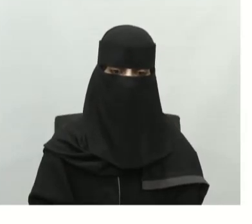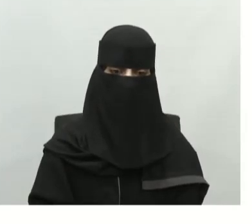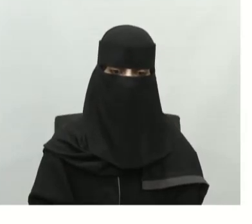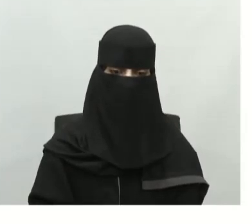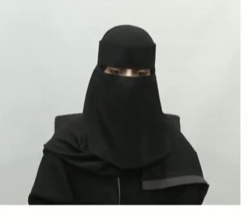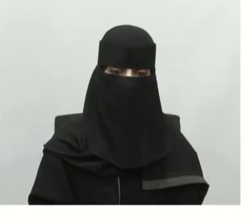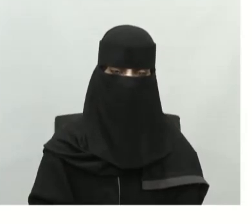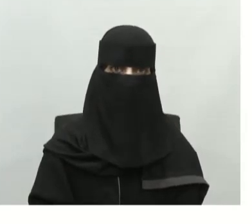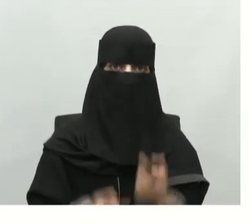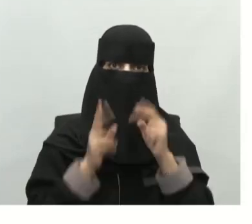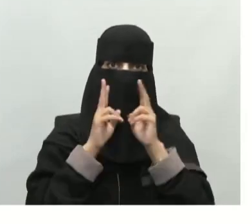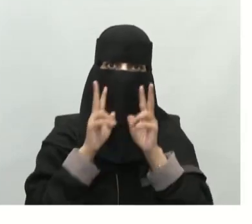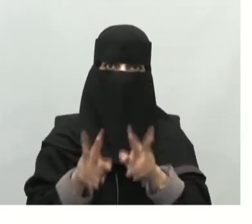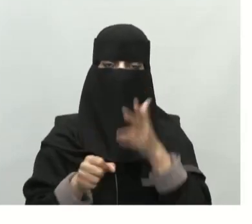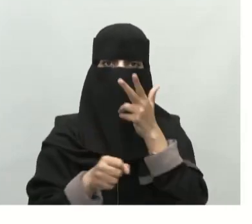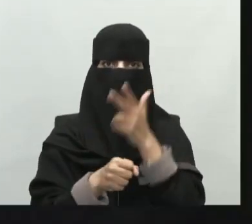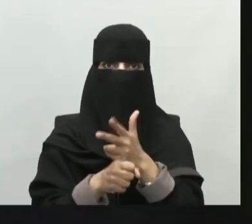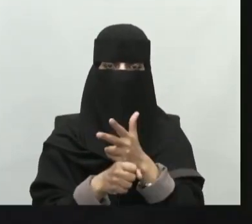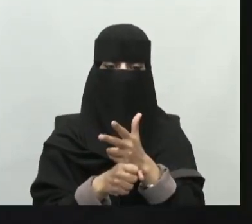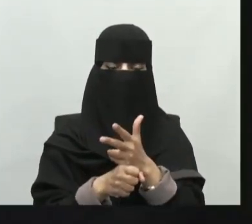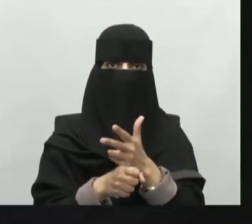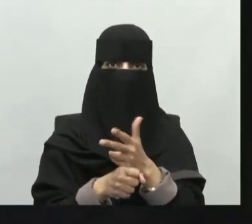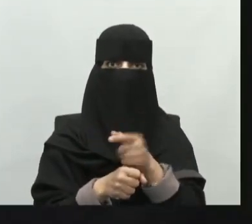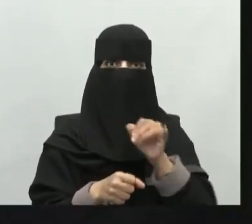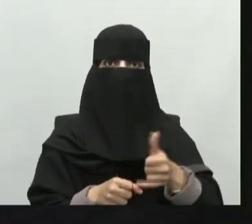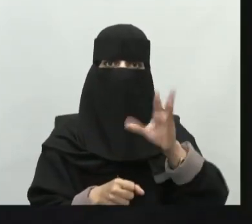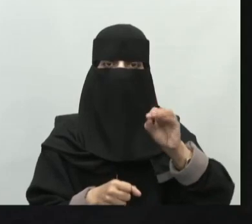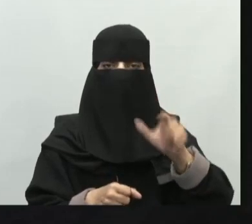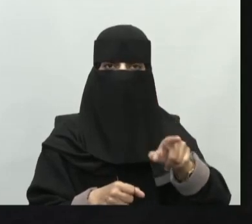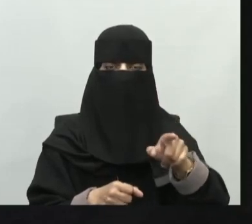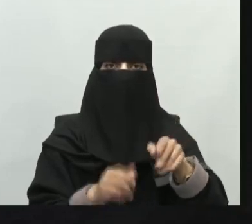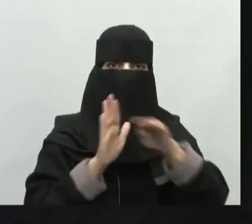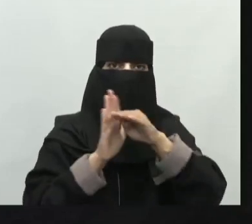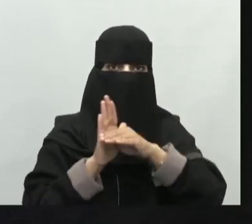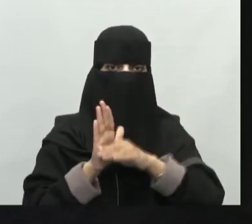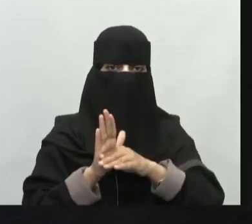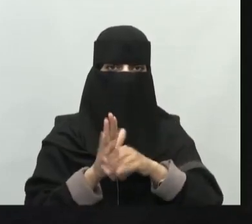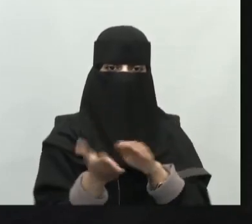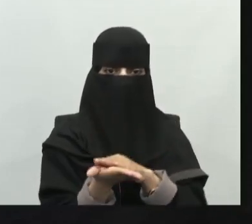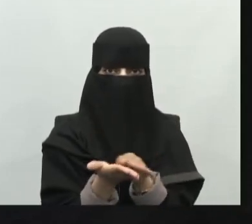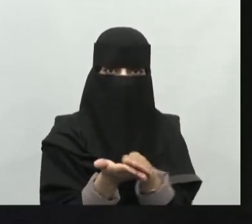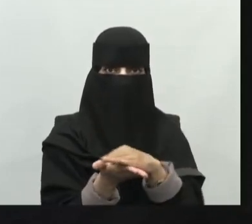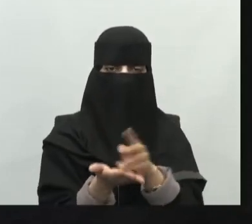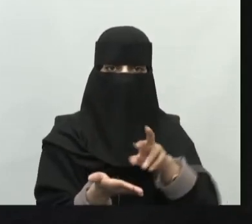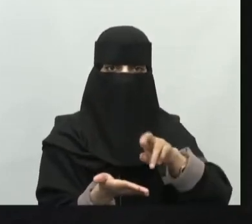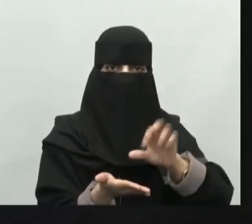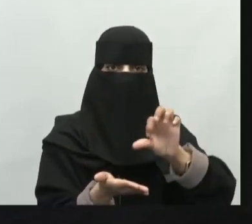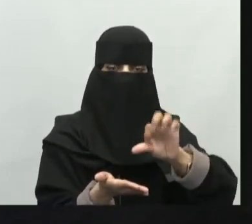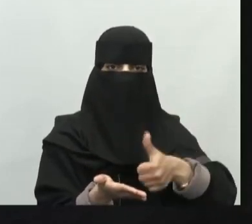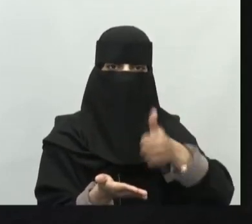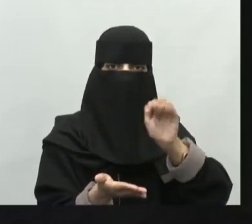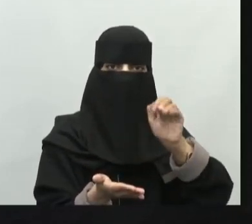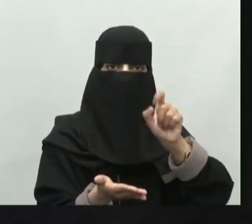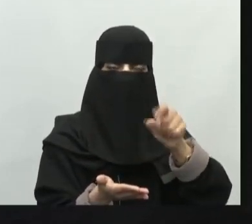اجسامها شاهدنا قبل قليل ما هي خصائص الزواحف من هذا المقطع